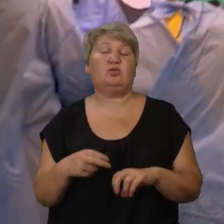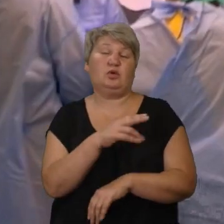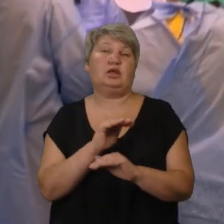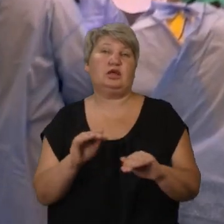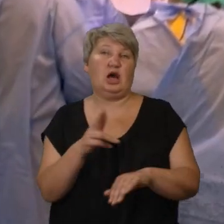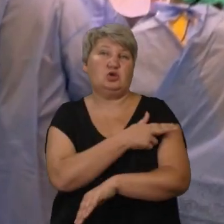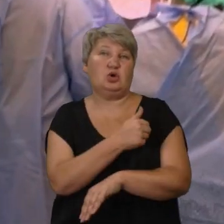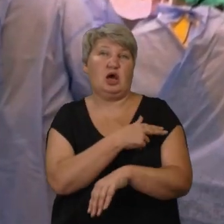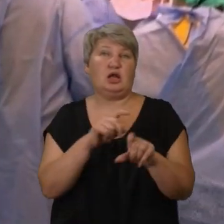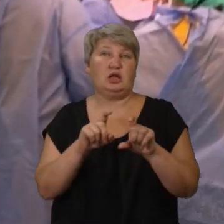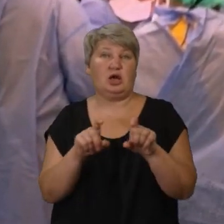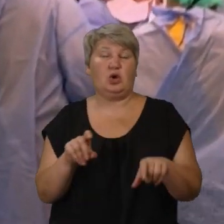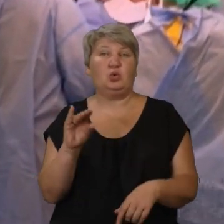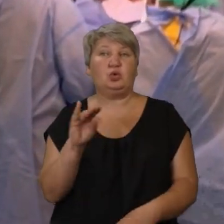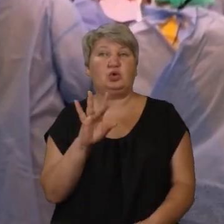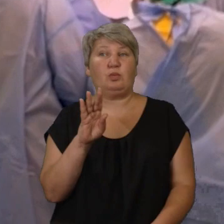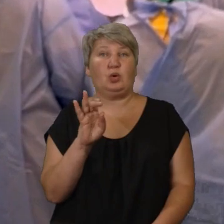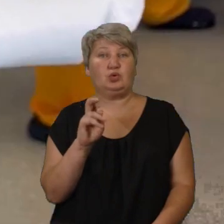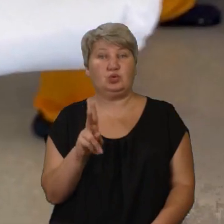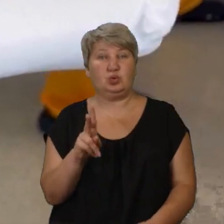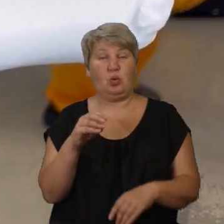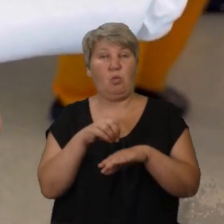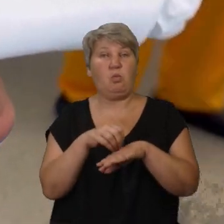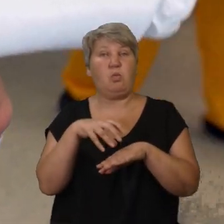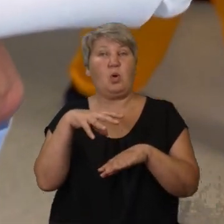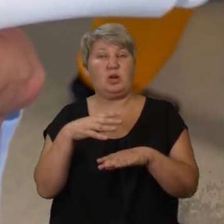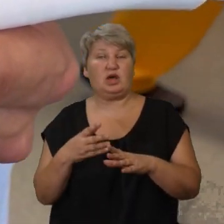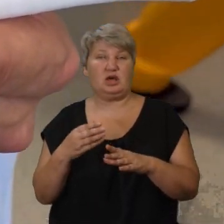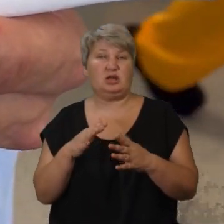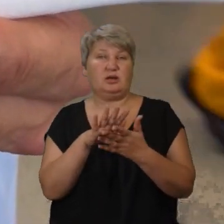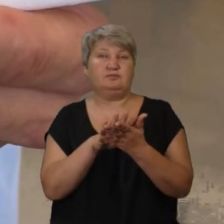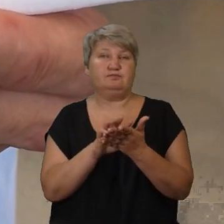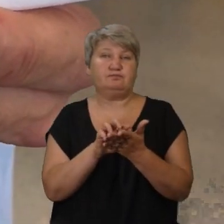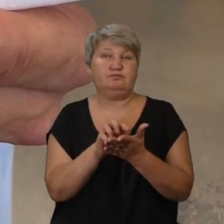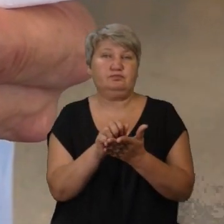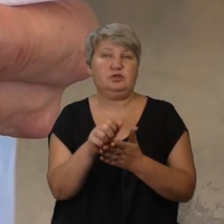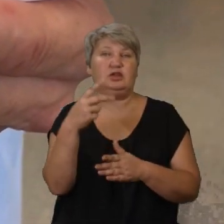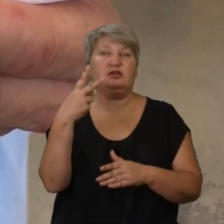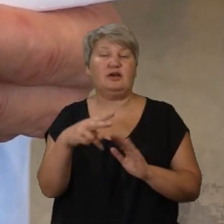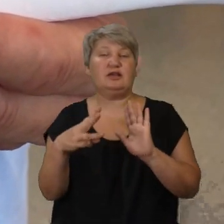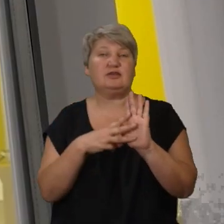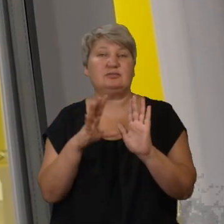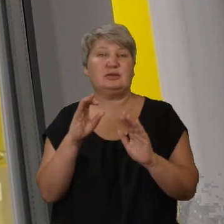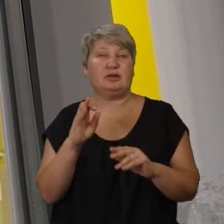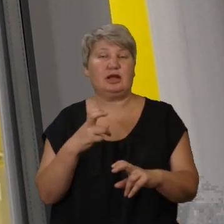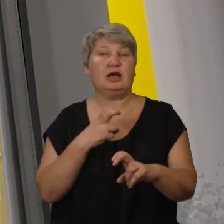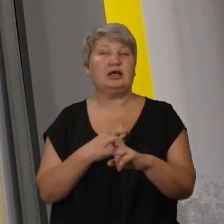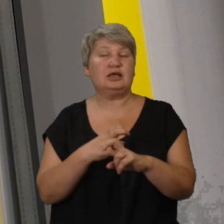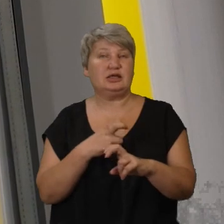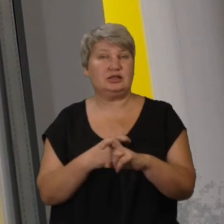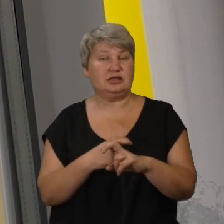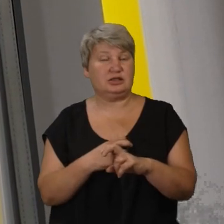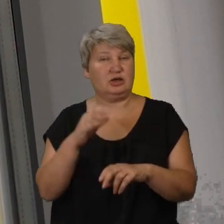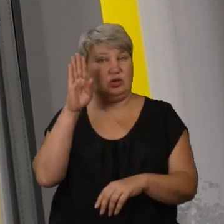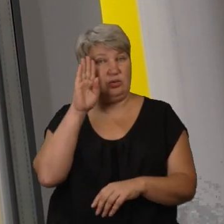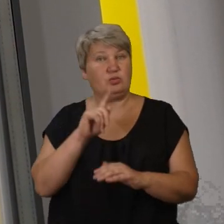лікарні Юрій томащук з його слів пухлина уразила 28 сантиметрів стегнової кістки Богданчика щоб зберегти